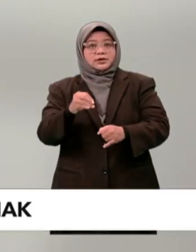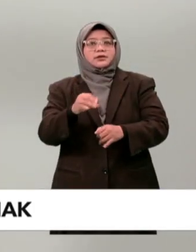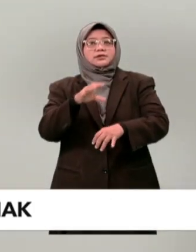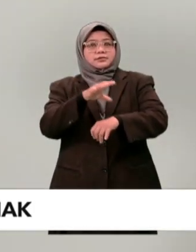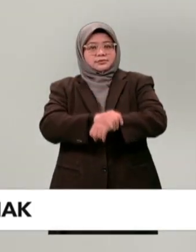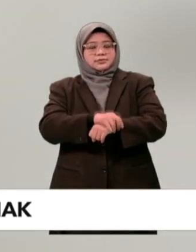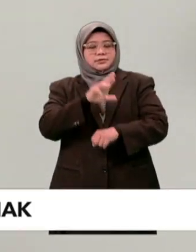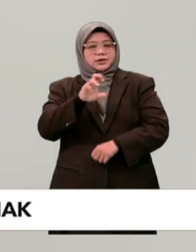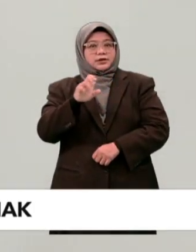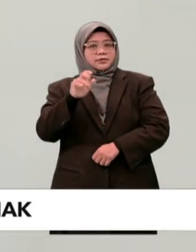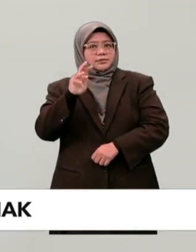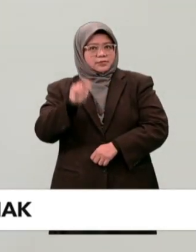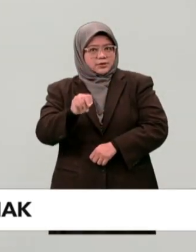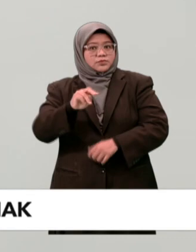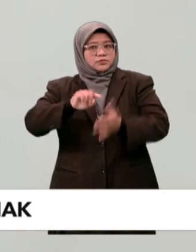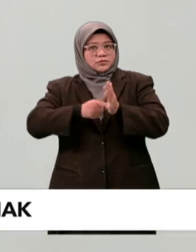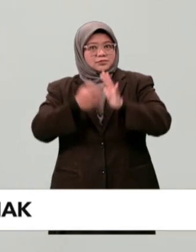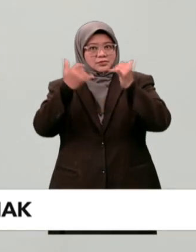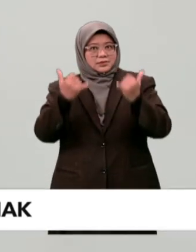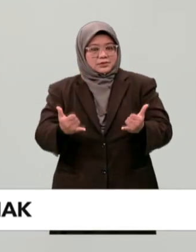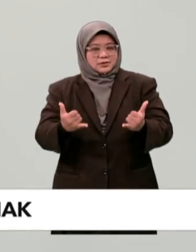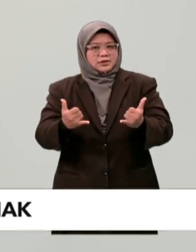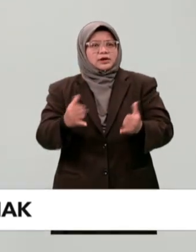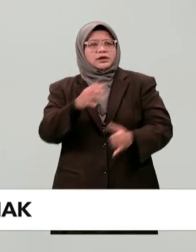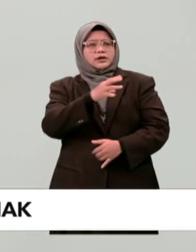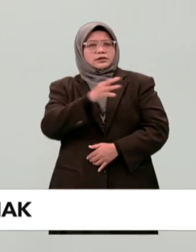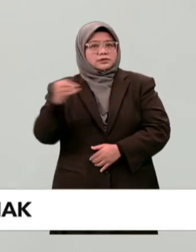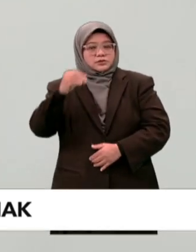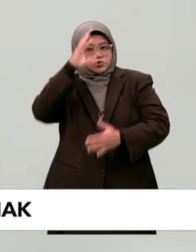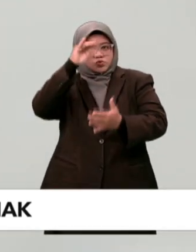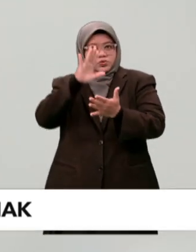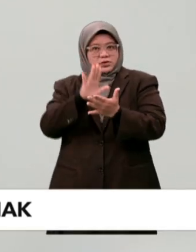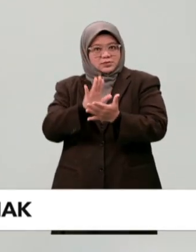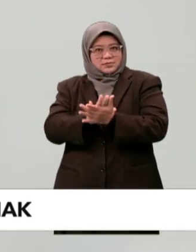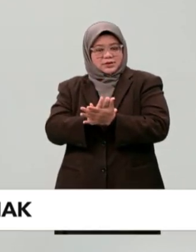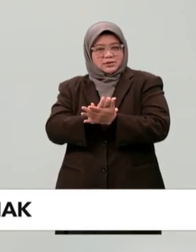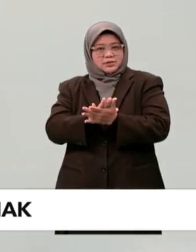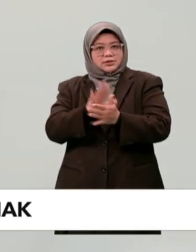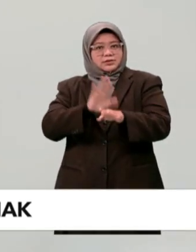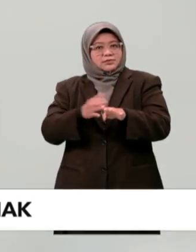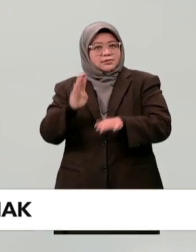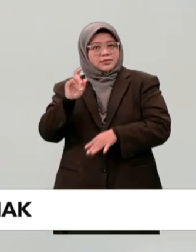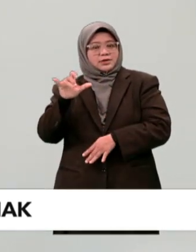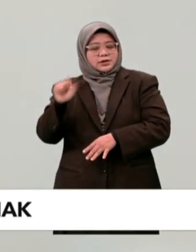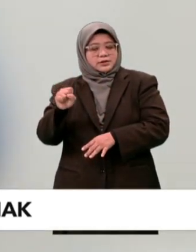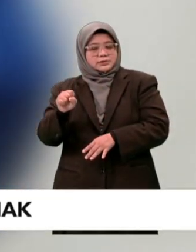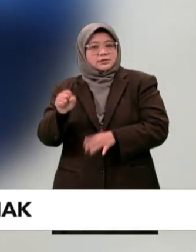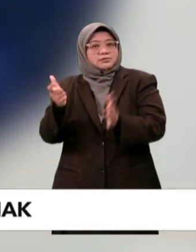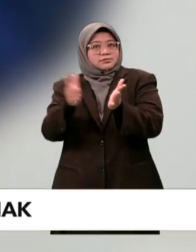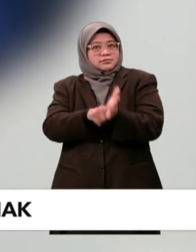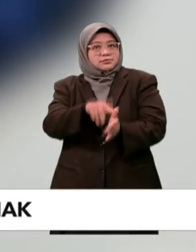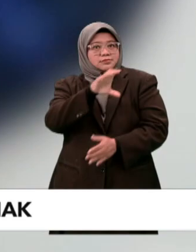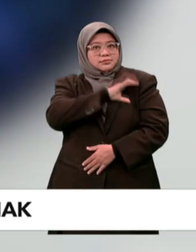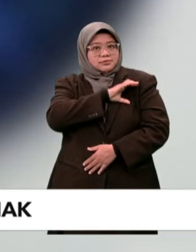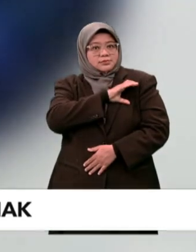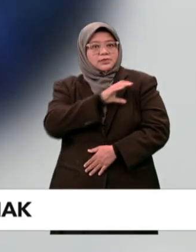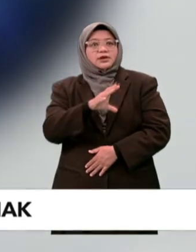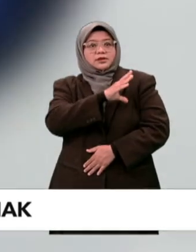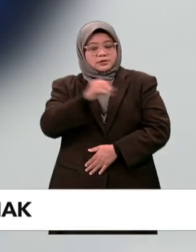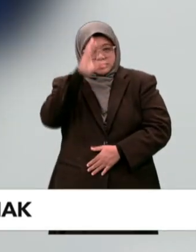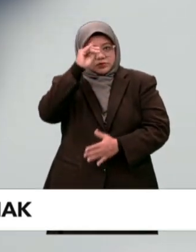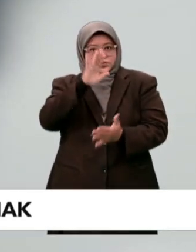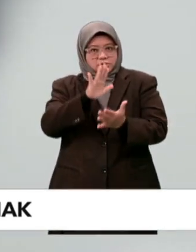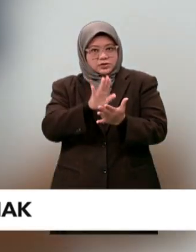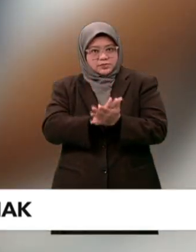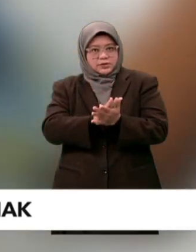23 september selepas bekas suami suspek membuat laporan polis bekas suaminya yang